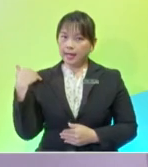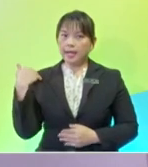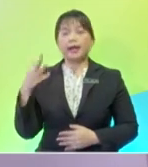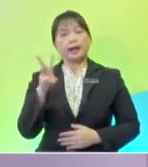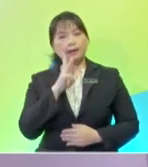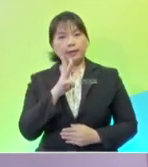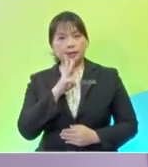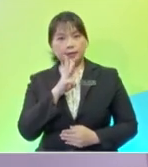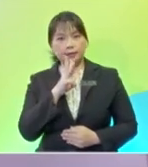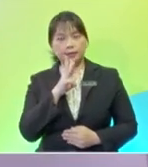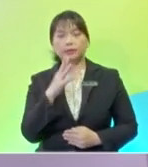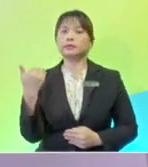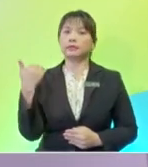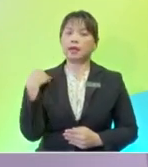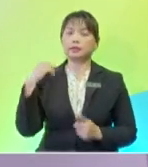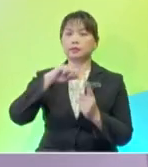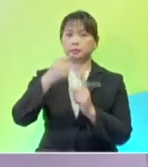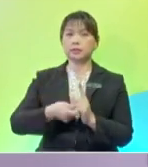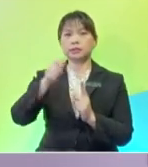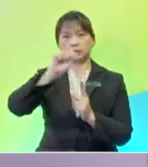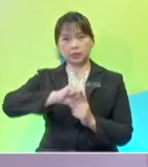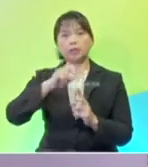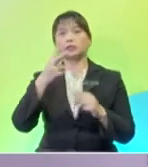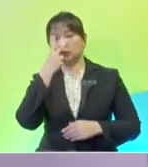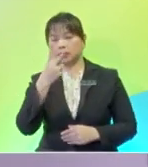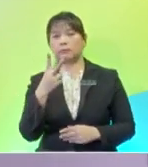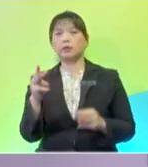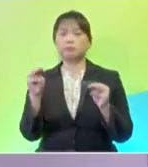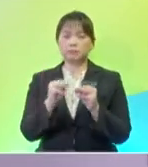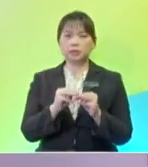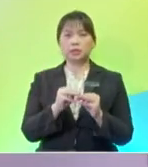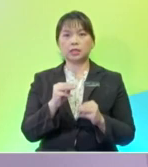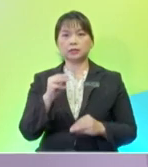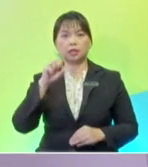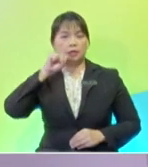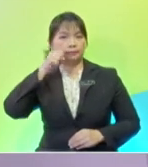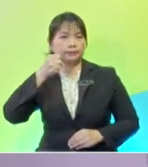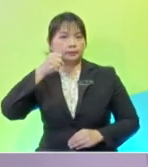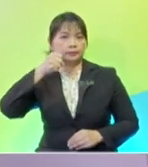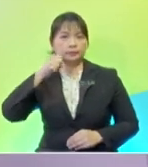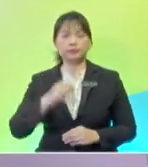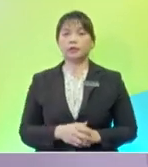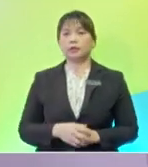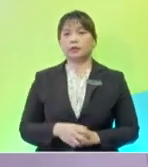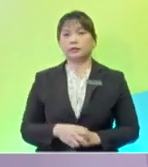bayi yakni ada pisang ya ini nampak macam bawah kiri dan juga